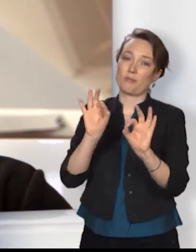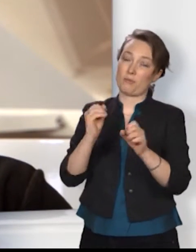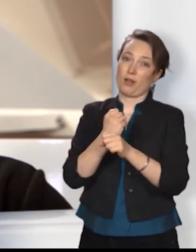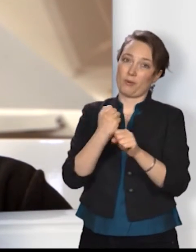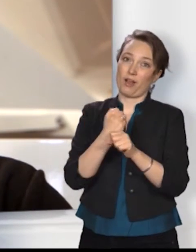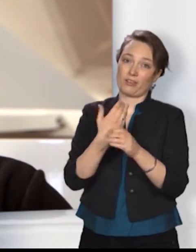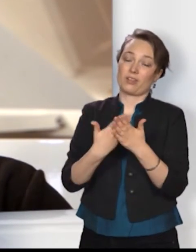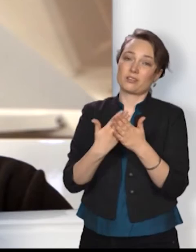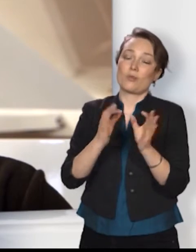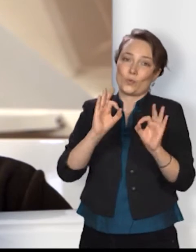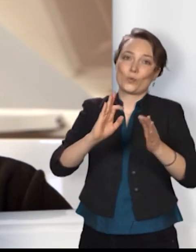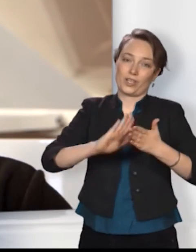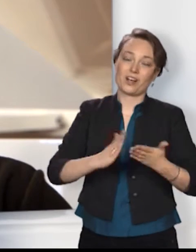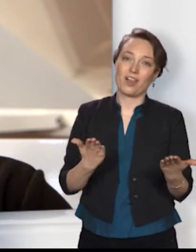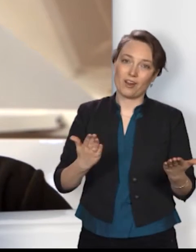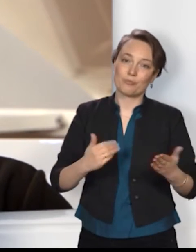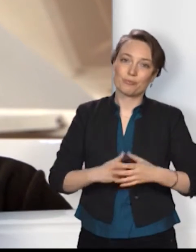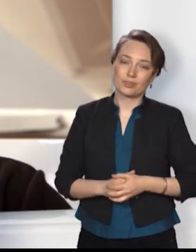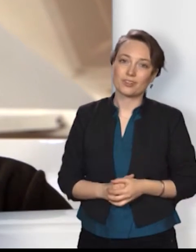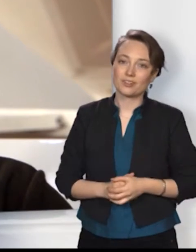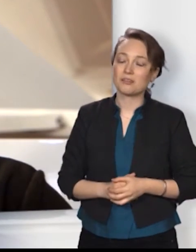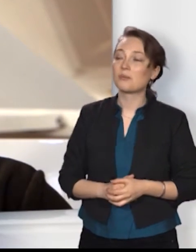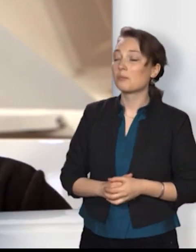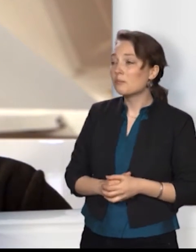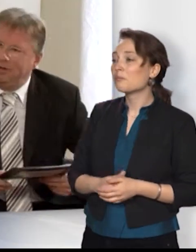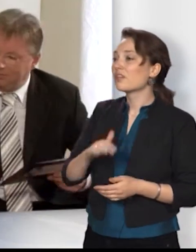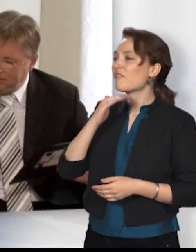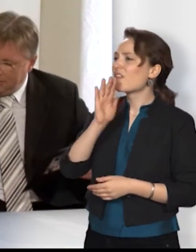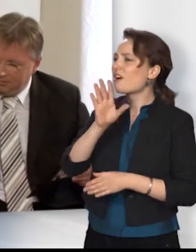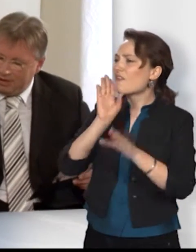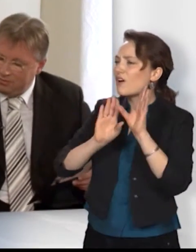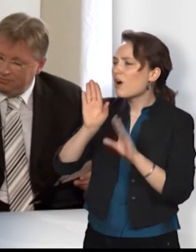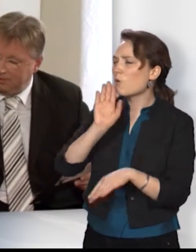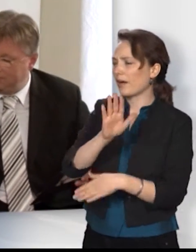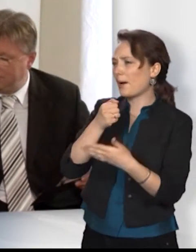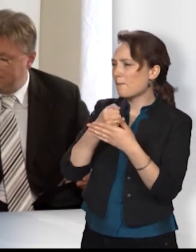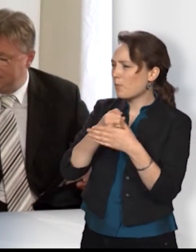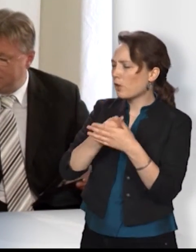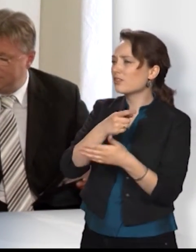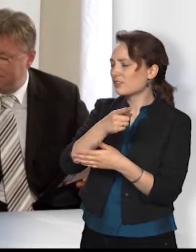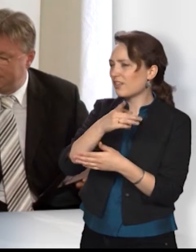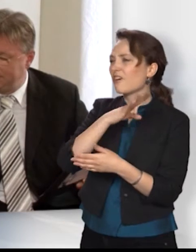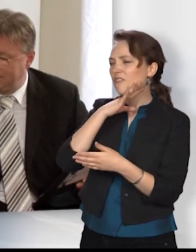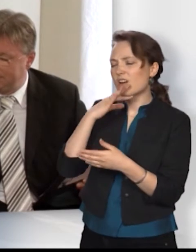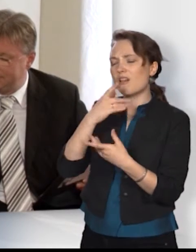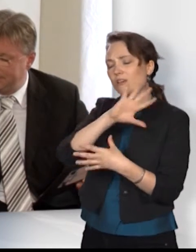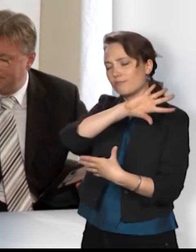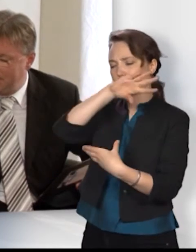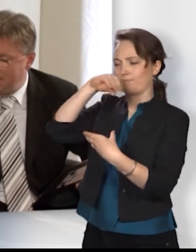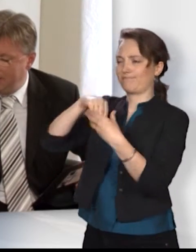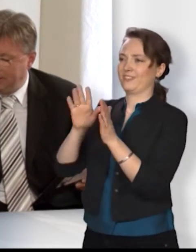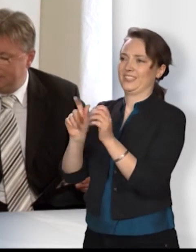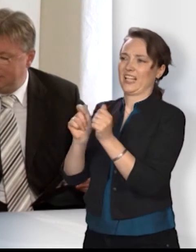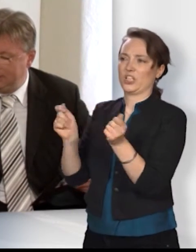gut einteilen und aufteilen. Und so hat es funktioniert. Viele von Ihren Erfahrungen, vielen von diesen Impulsen, von denen Sie gerade erzählt